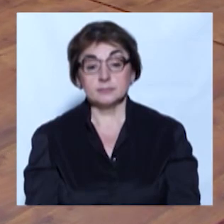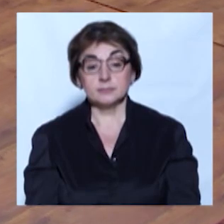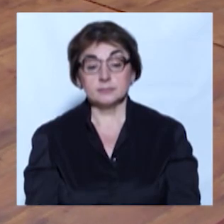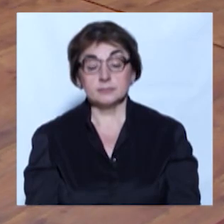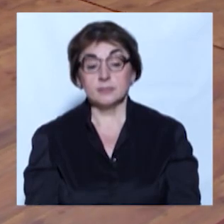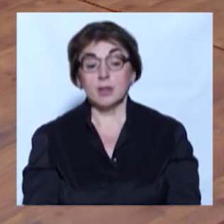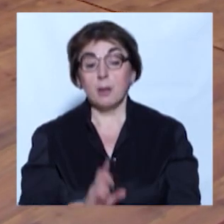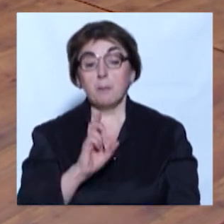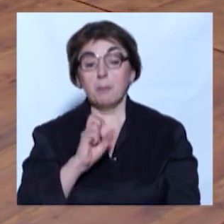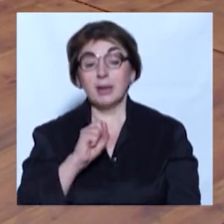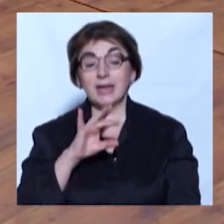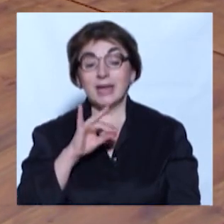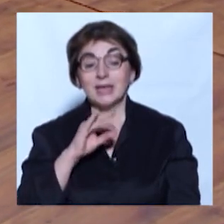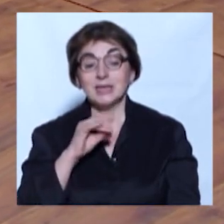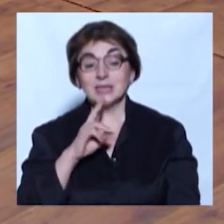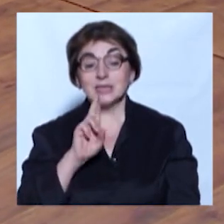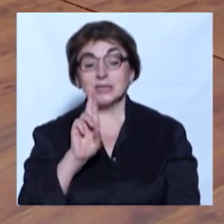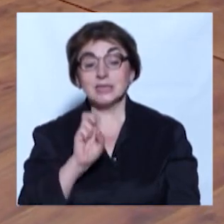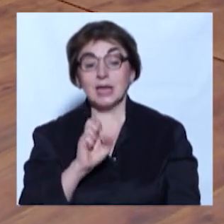გერის წყარო.